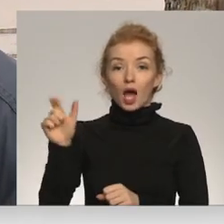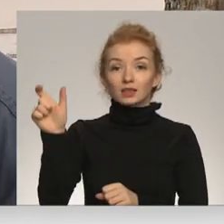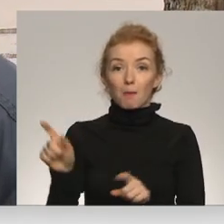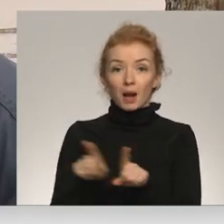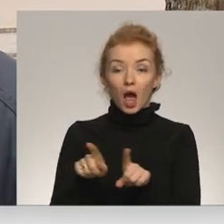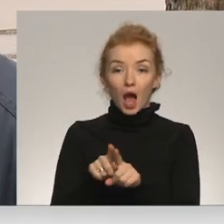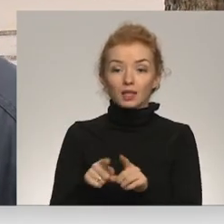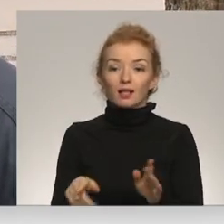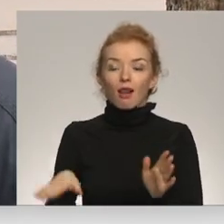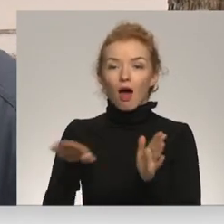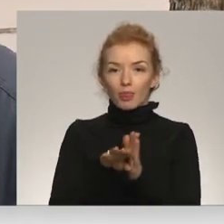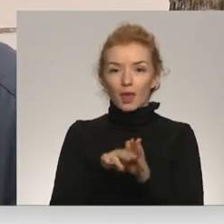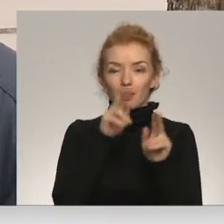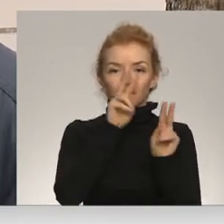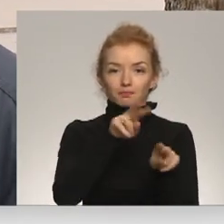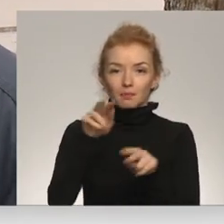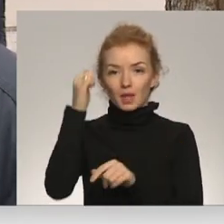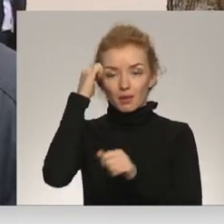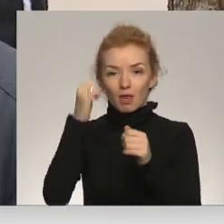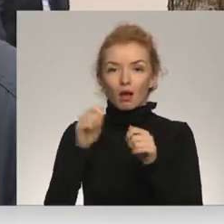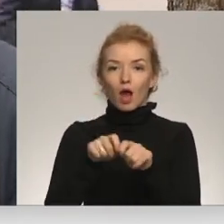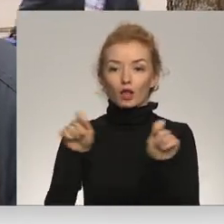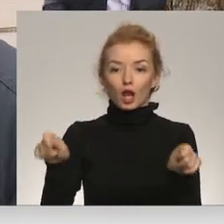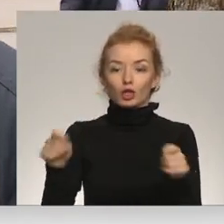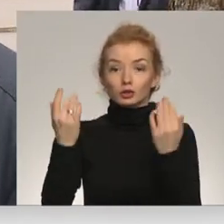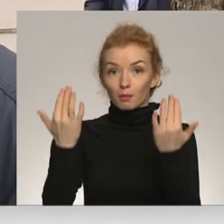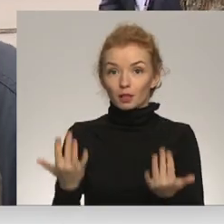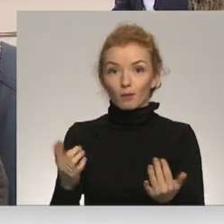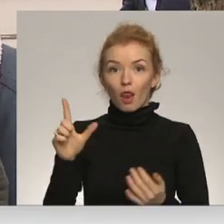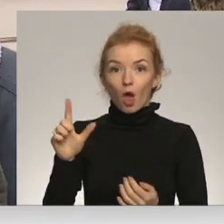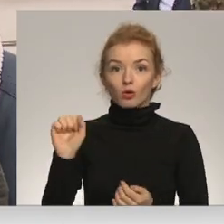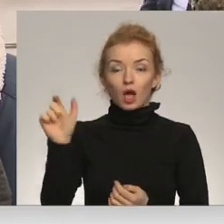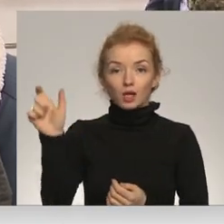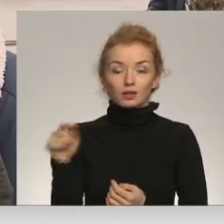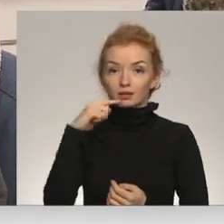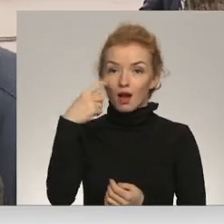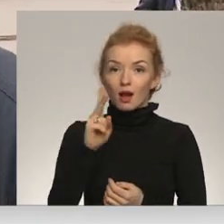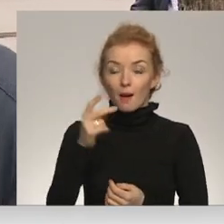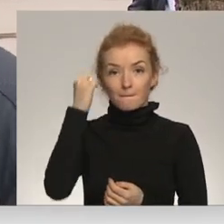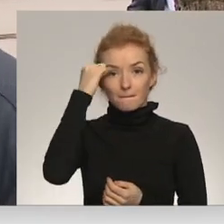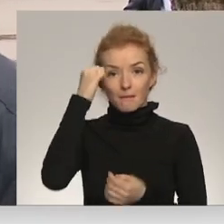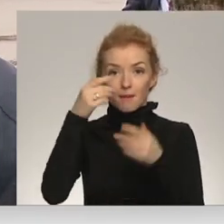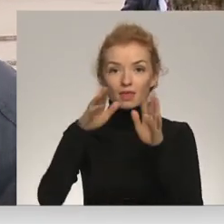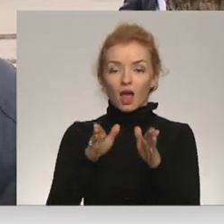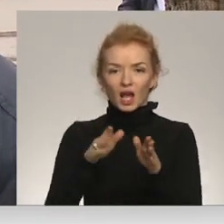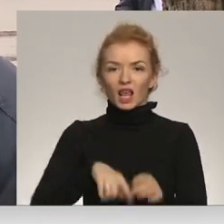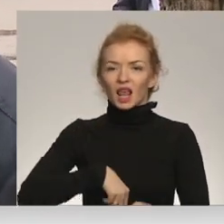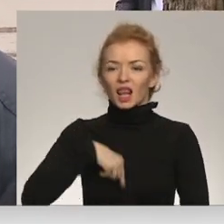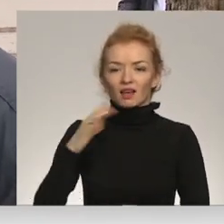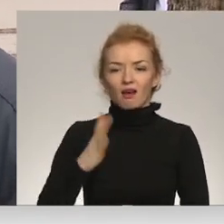arī klātienē vēroja pieminekļa atklāšanas pasākumu. Leons Astra norāda, ka piemineklis bija ilgi